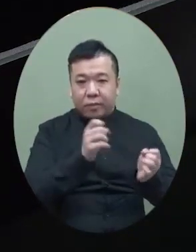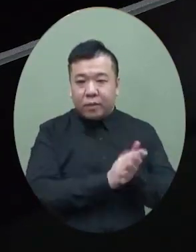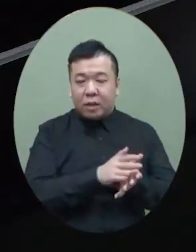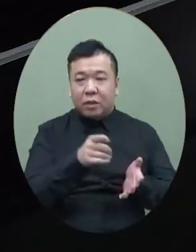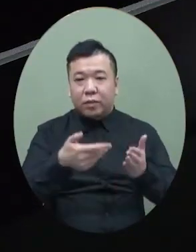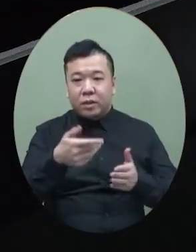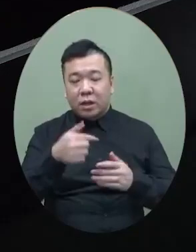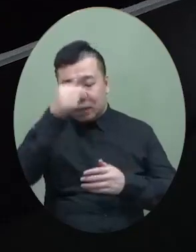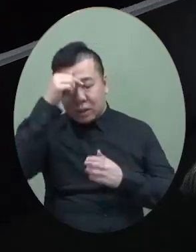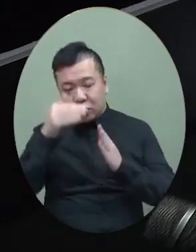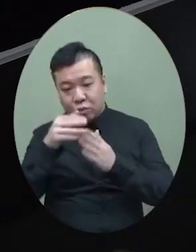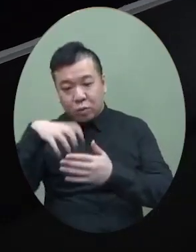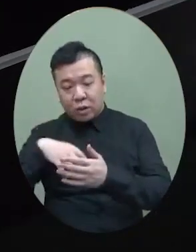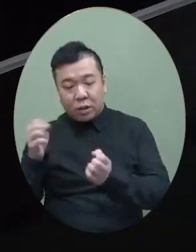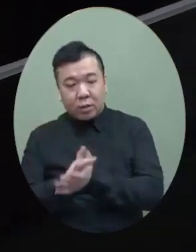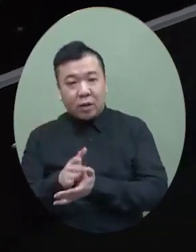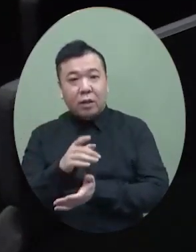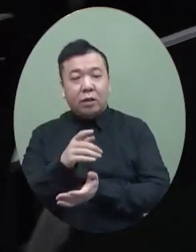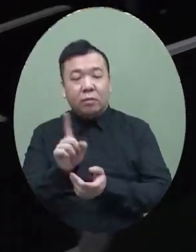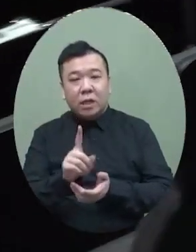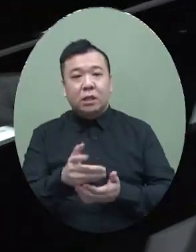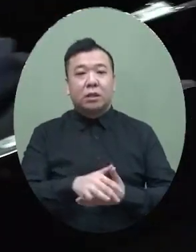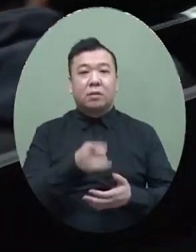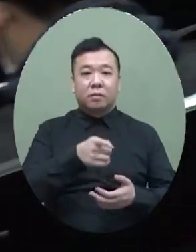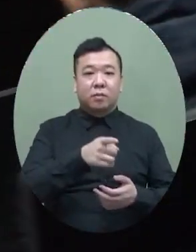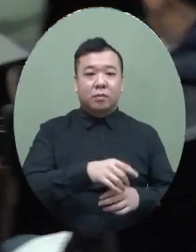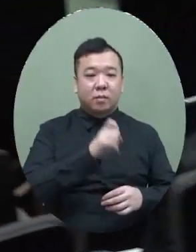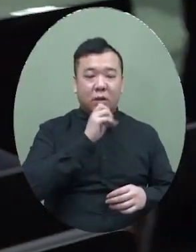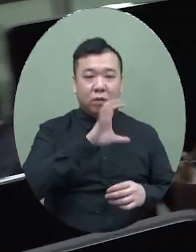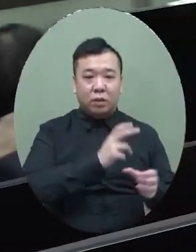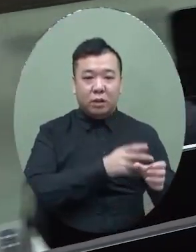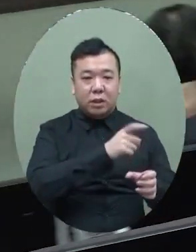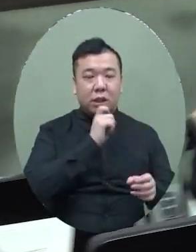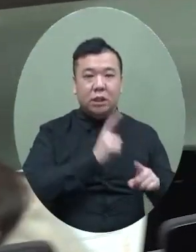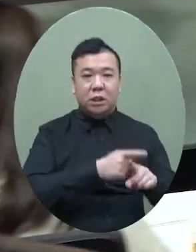唔該。 艾玲樓大概有10位員工